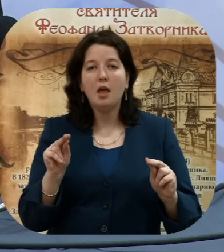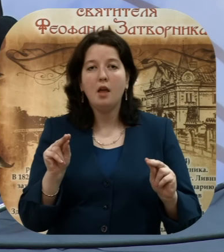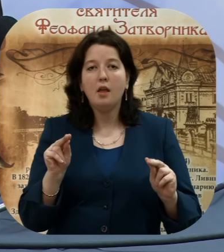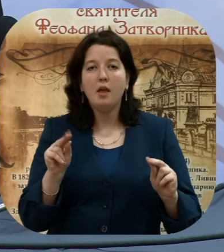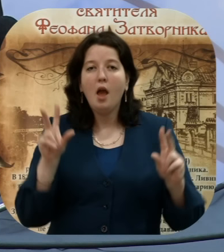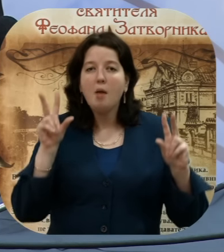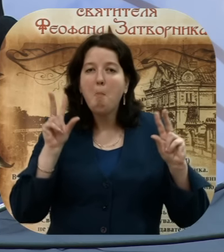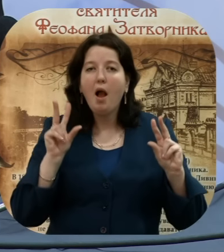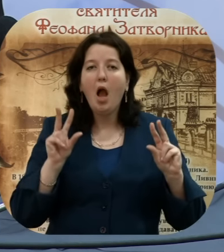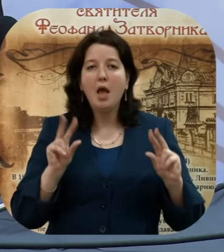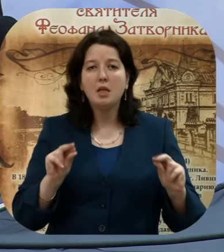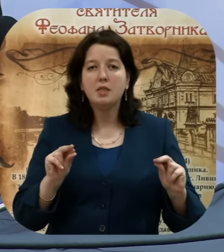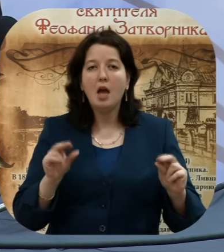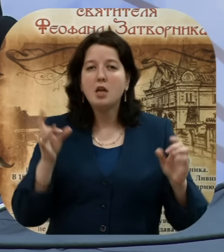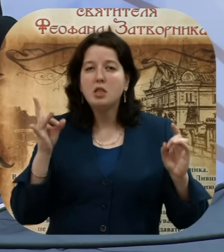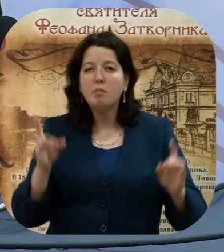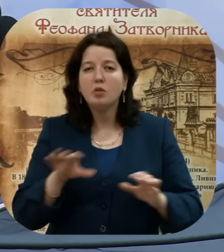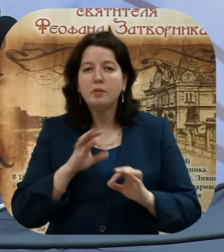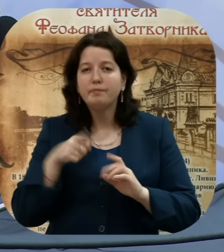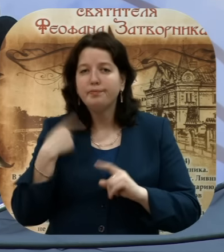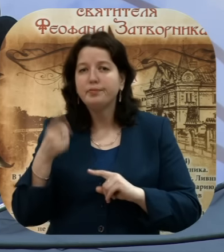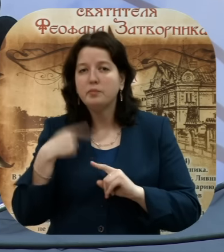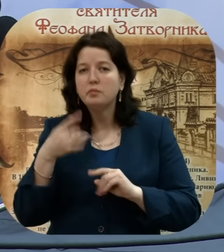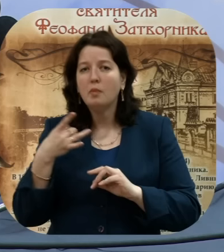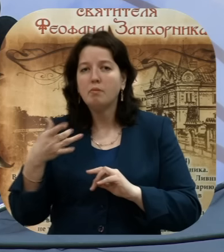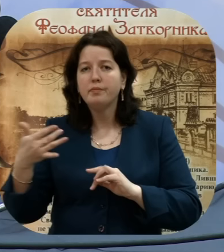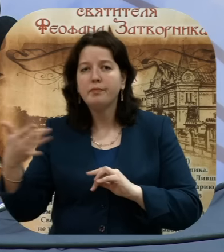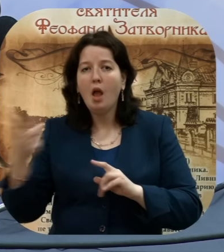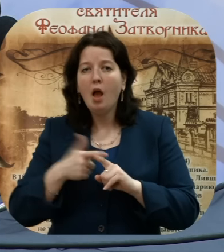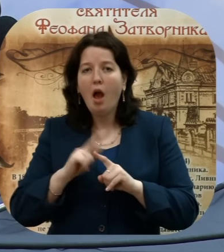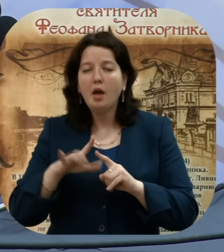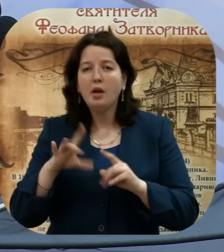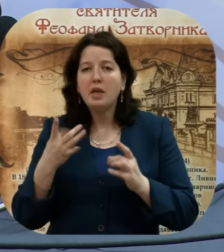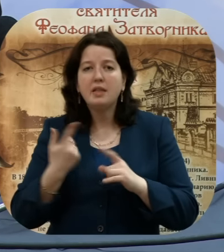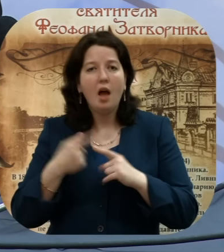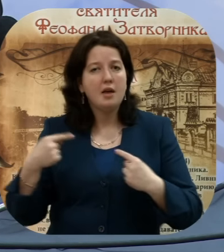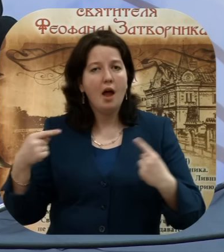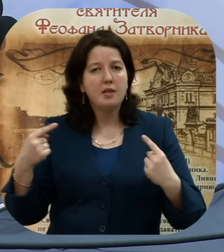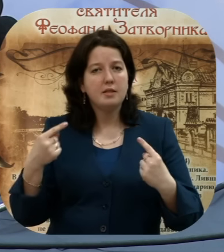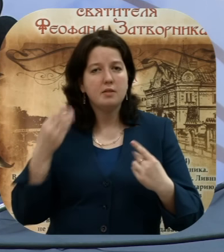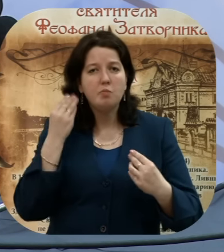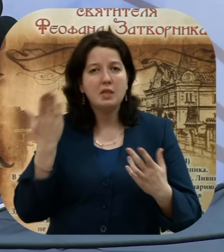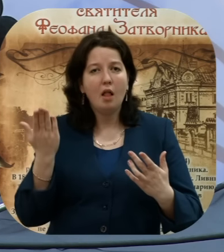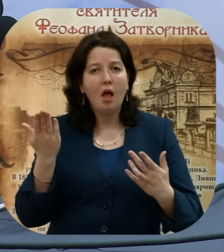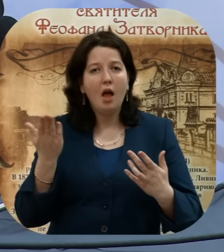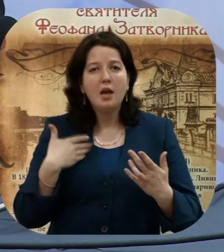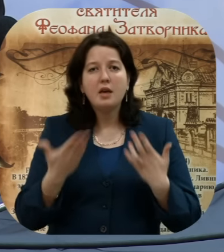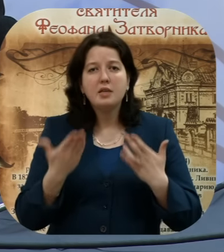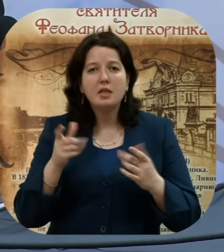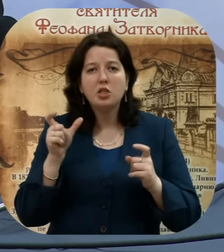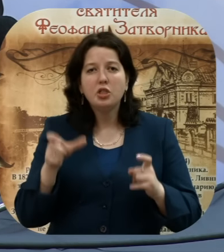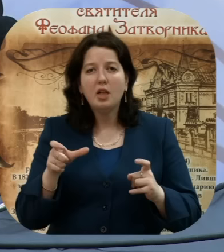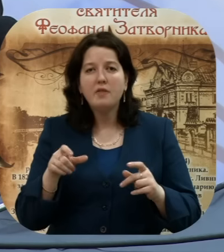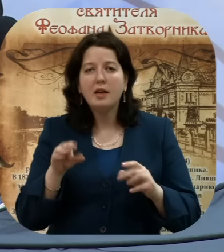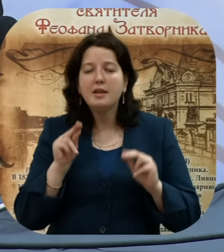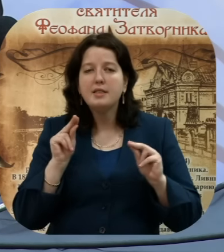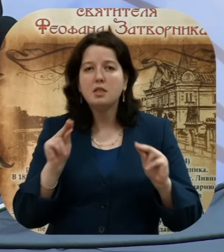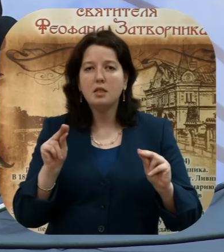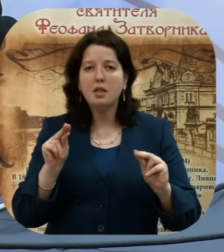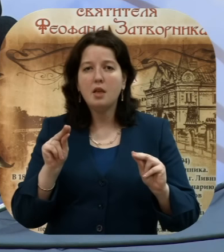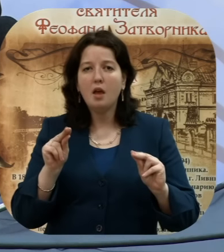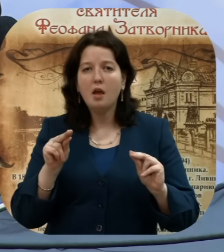покаялся, действительно не отчитался, а покаялся, потому что это разные, сами понимаете, вещи. Если он искренне покаялся,